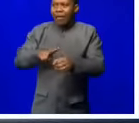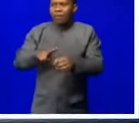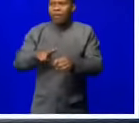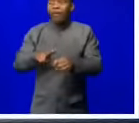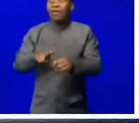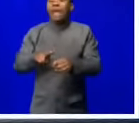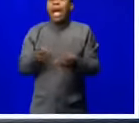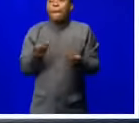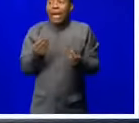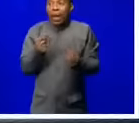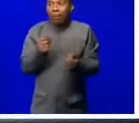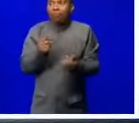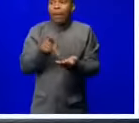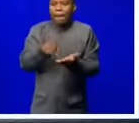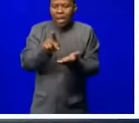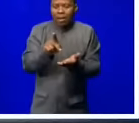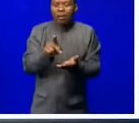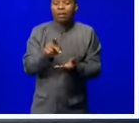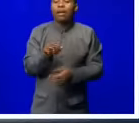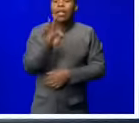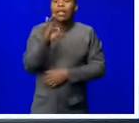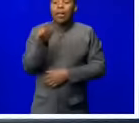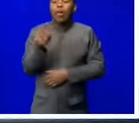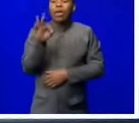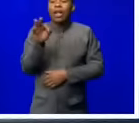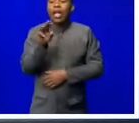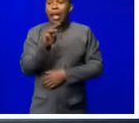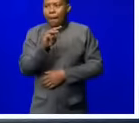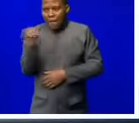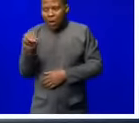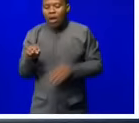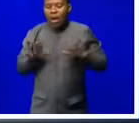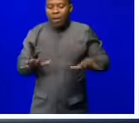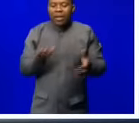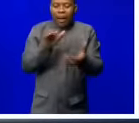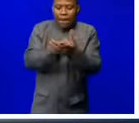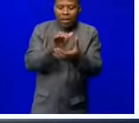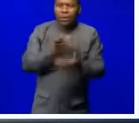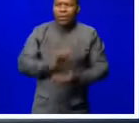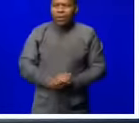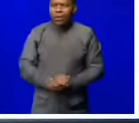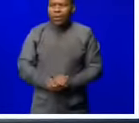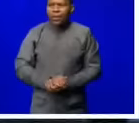i Wolves imthenge Dawson ngemali leng 3.3 million pounds